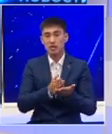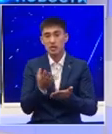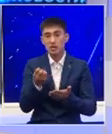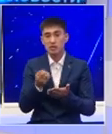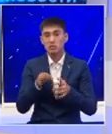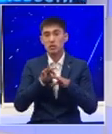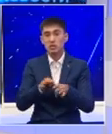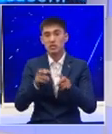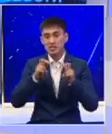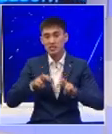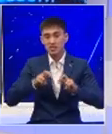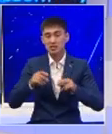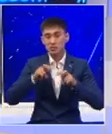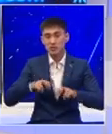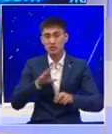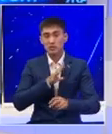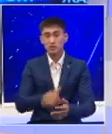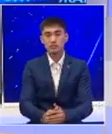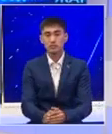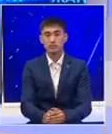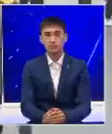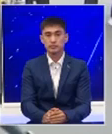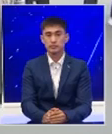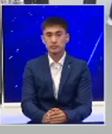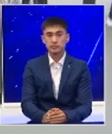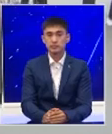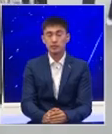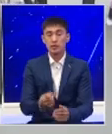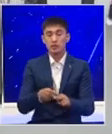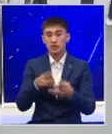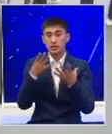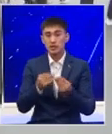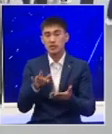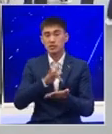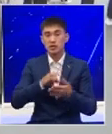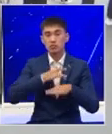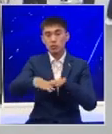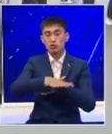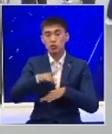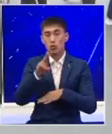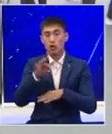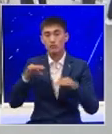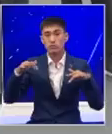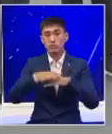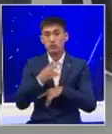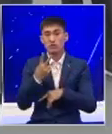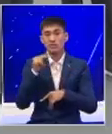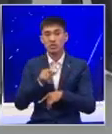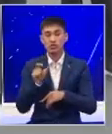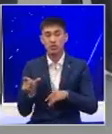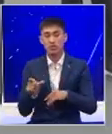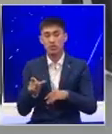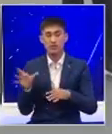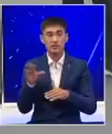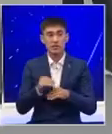а также прошли скрининговое обследование в этот день на Центральной площади Кунаева собралось около 2000